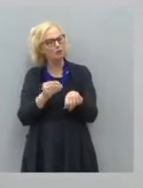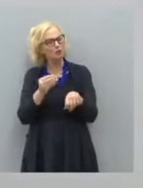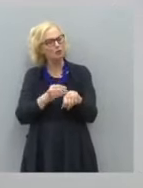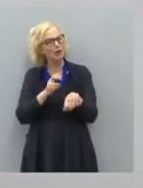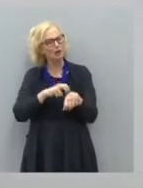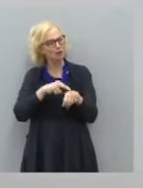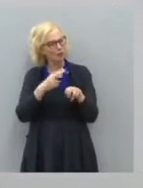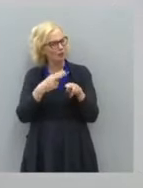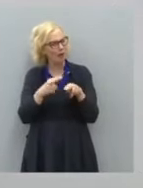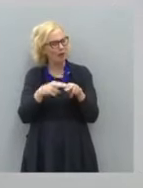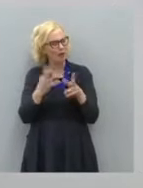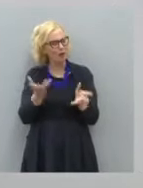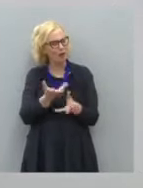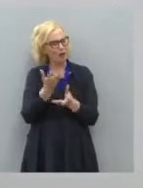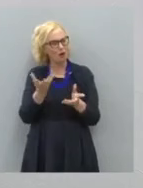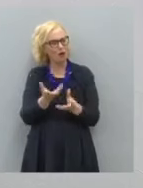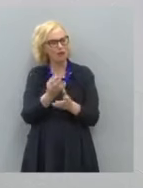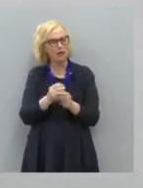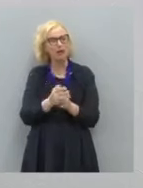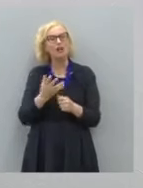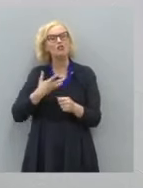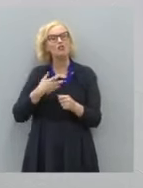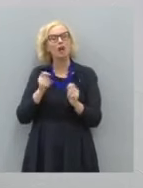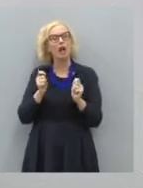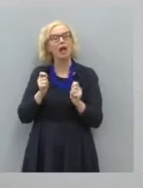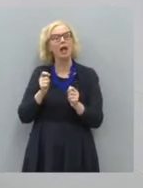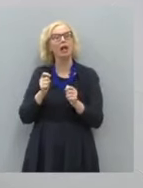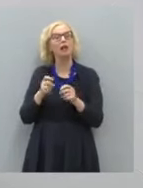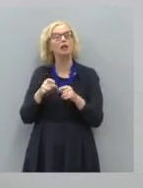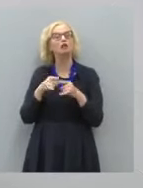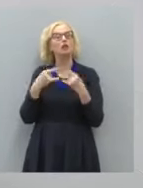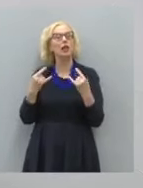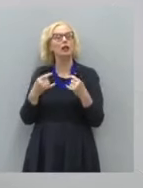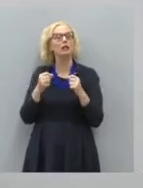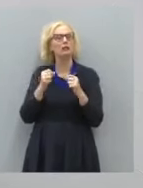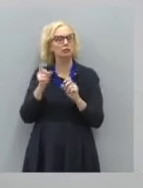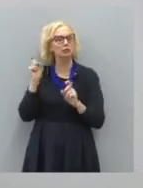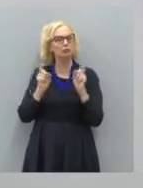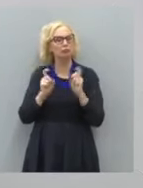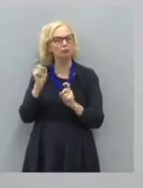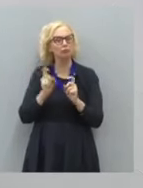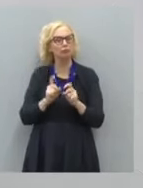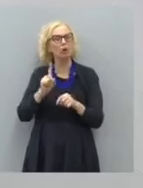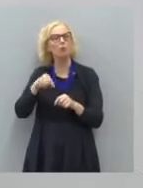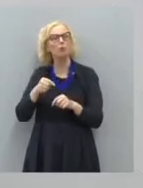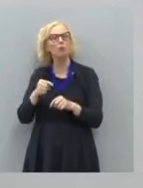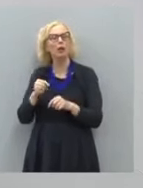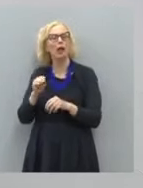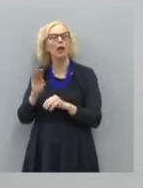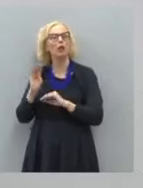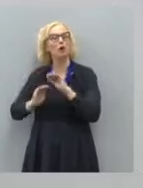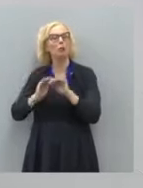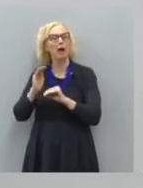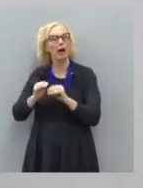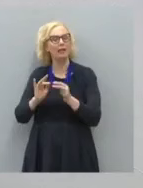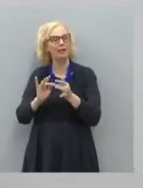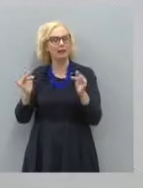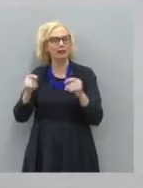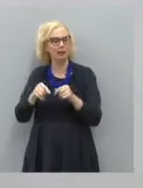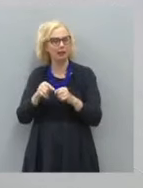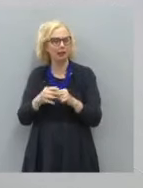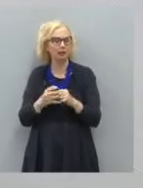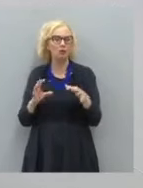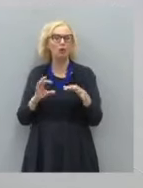dottor ferro nel frattempo ci sono dei giornalisti presenti qui in sala ma stanno arrivando anche altre domande in modo particolare sulle